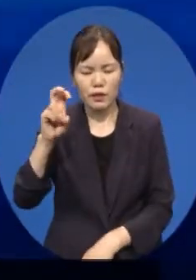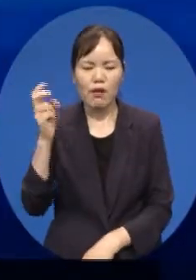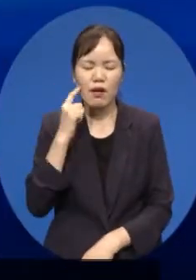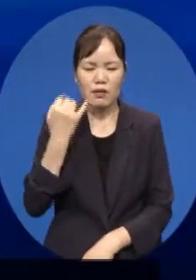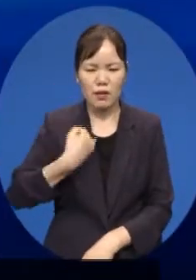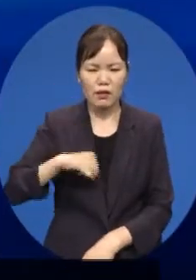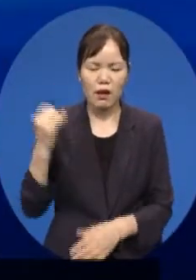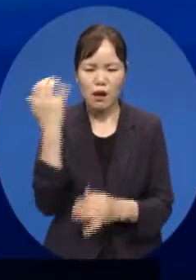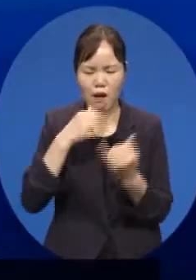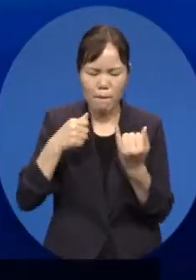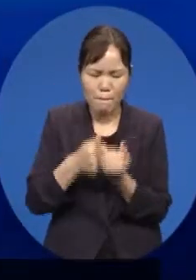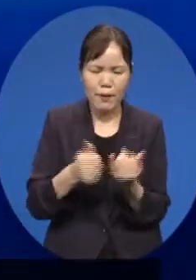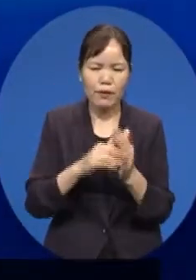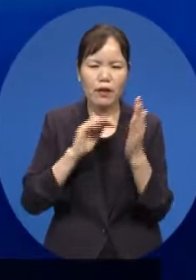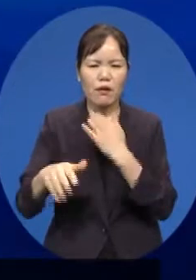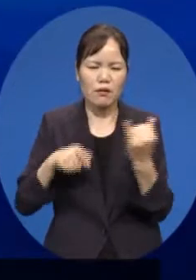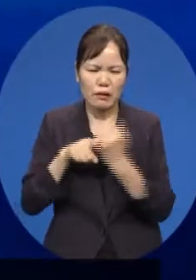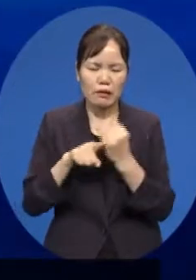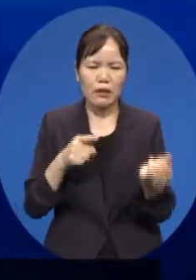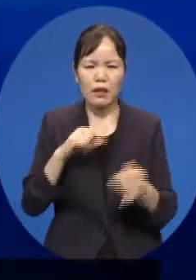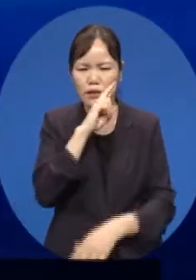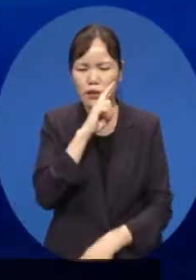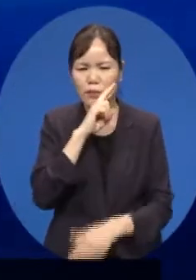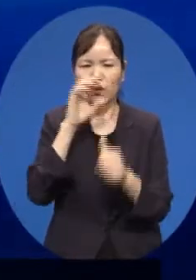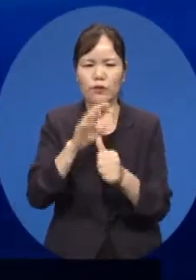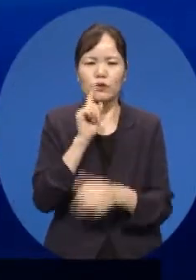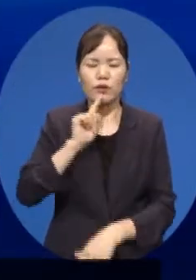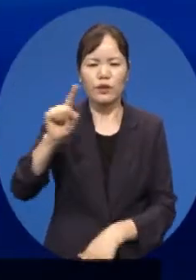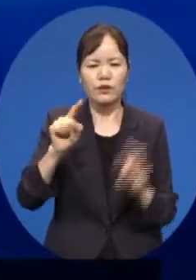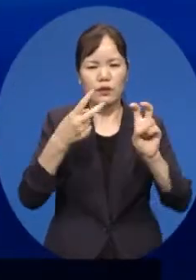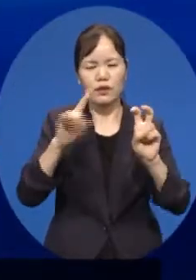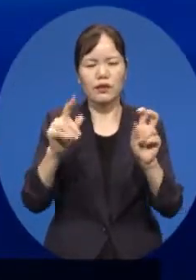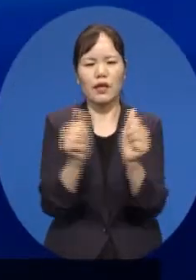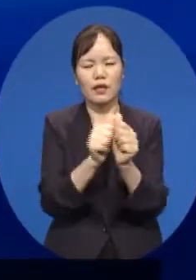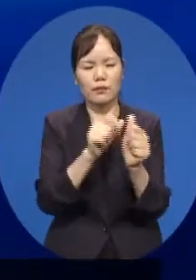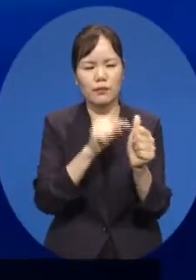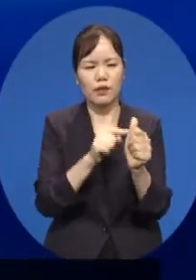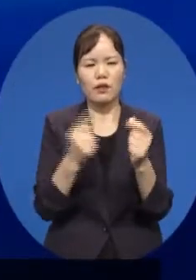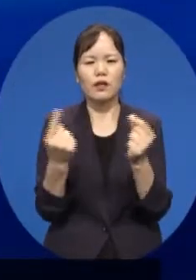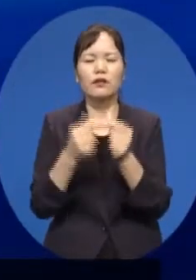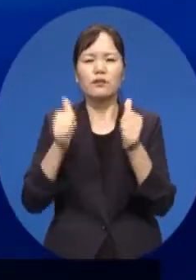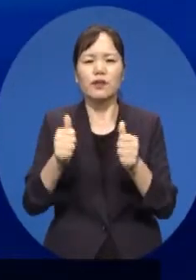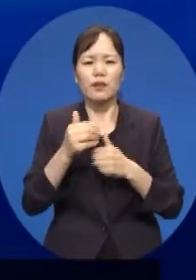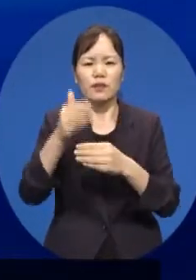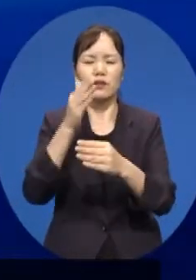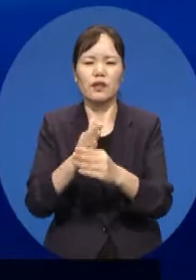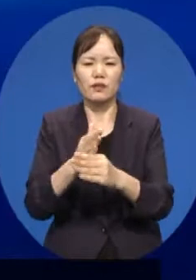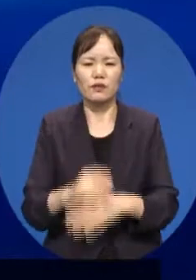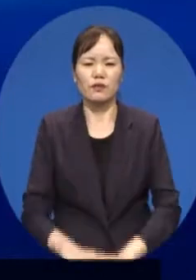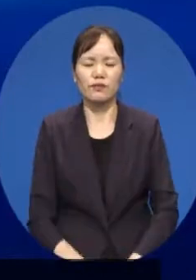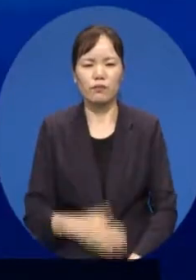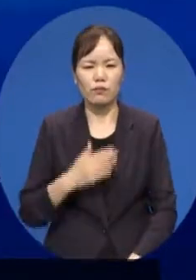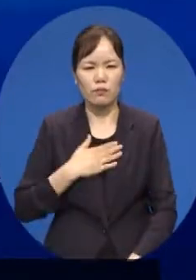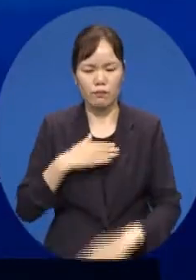성폭행하고 살해한 혐의로 구속 기소된 20대 남성 지금 1심 재판이 진행 중입니다 이런 가운데 좀 제일